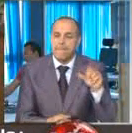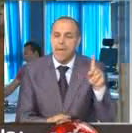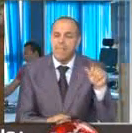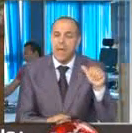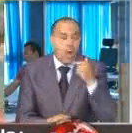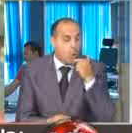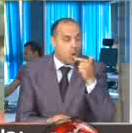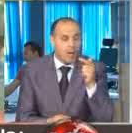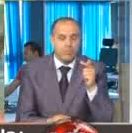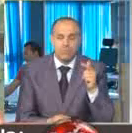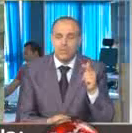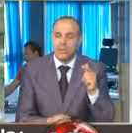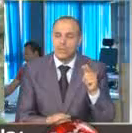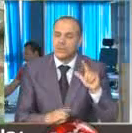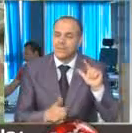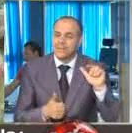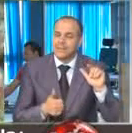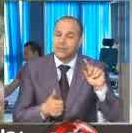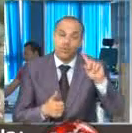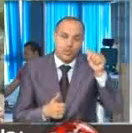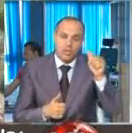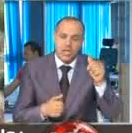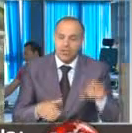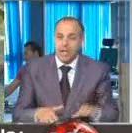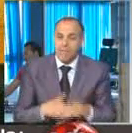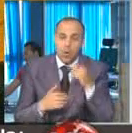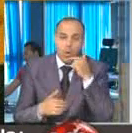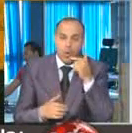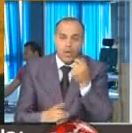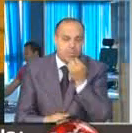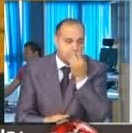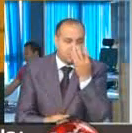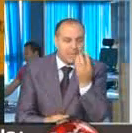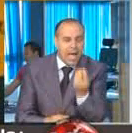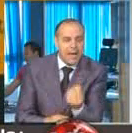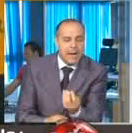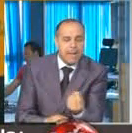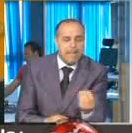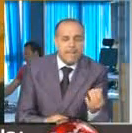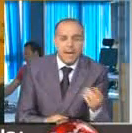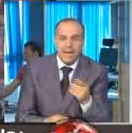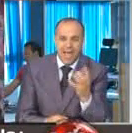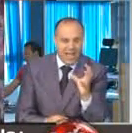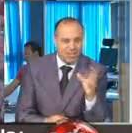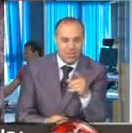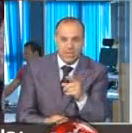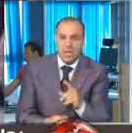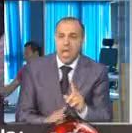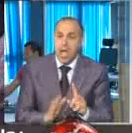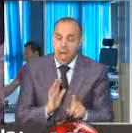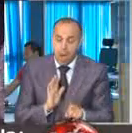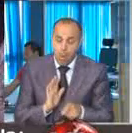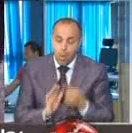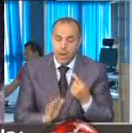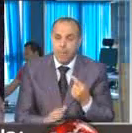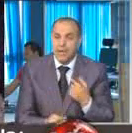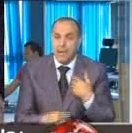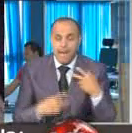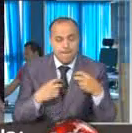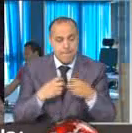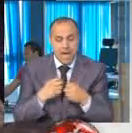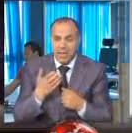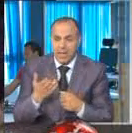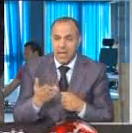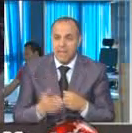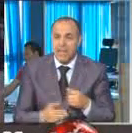سياق النسخة 16 لمهرجان ورود الرمال بهذه المدينة. أول مرة معناها نعمل معرض